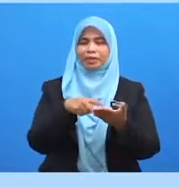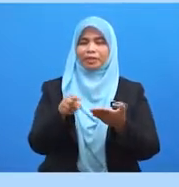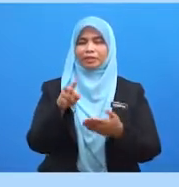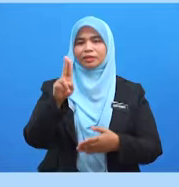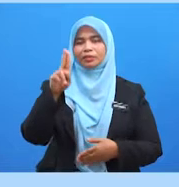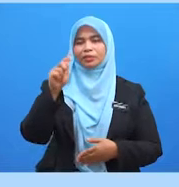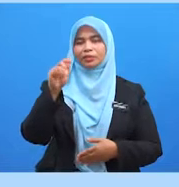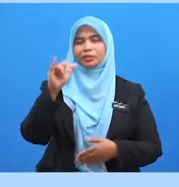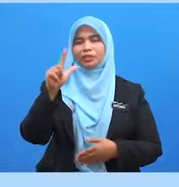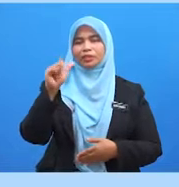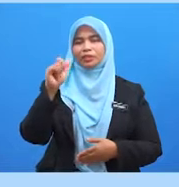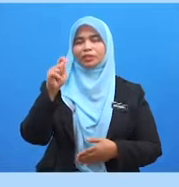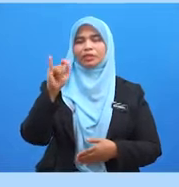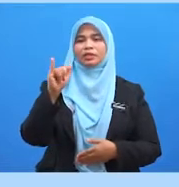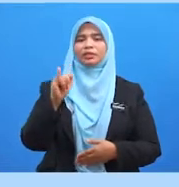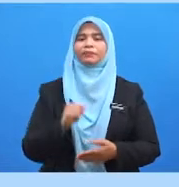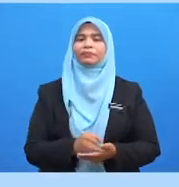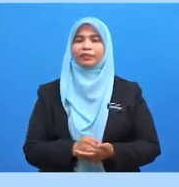belanja utiliti.